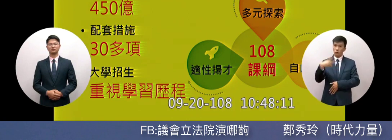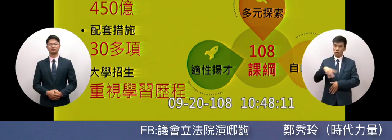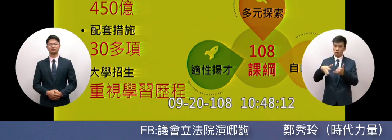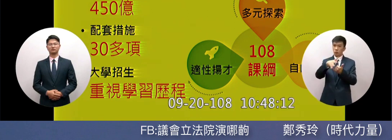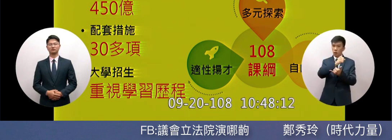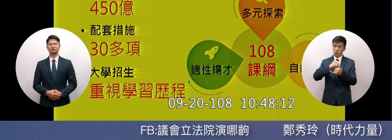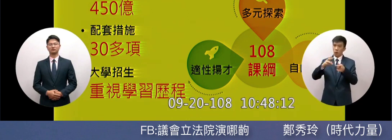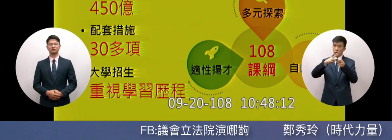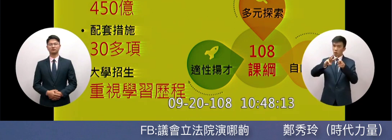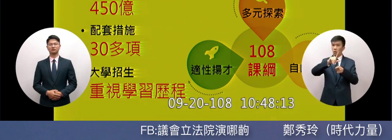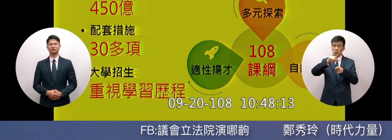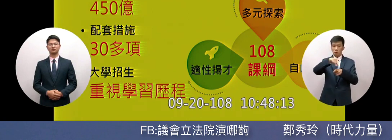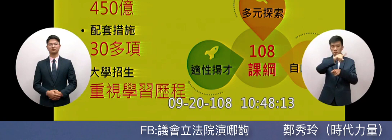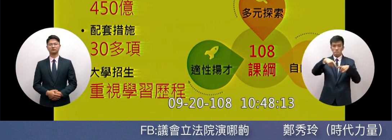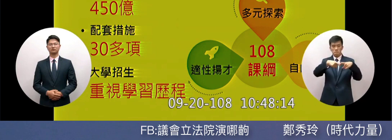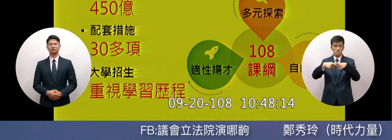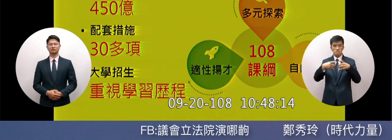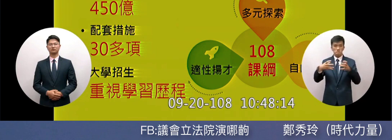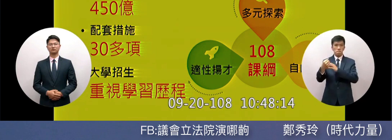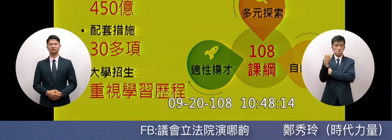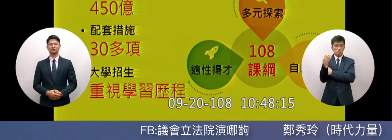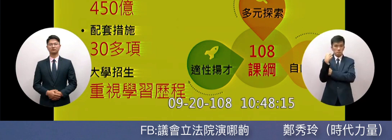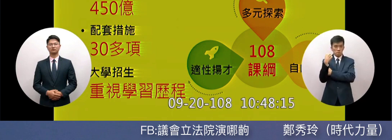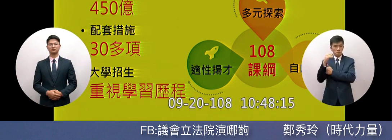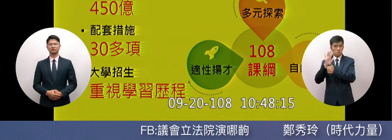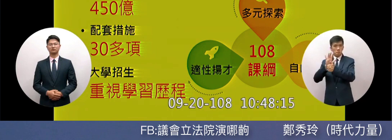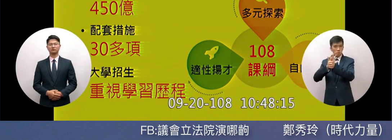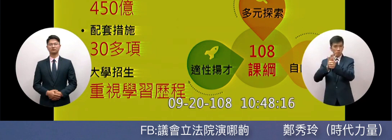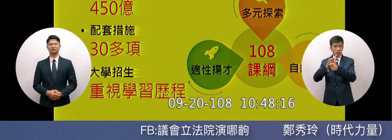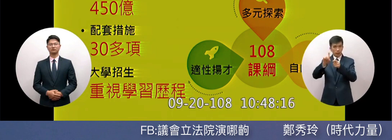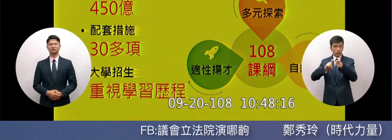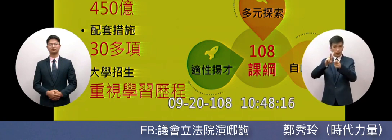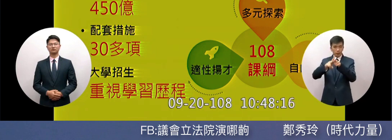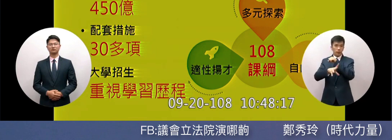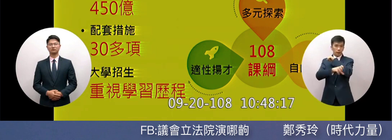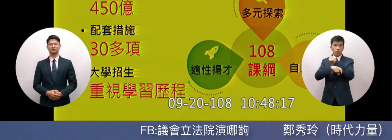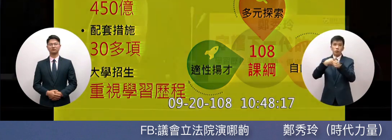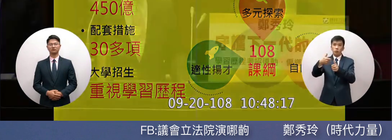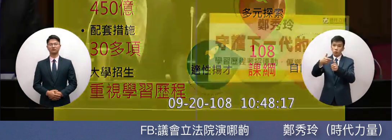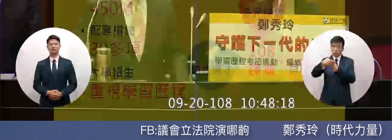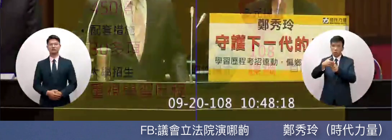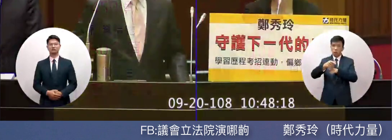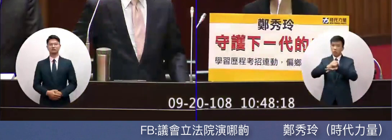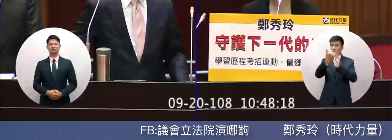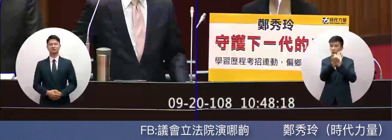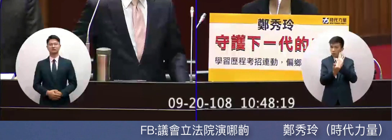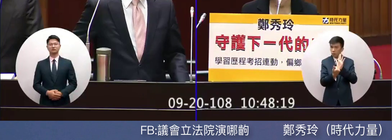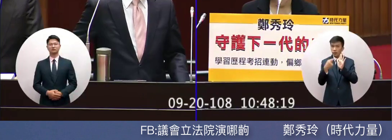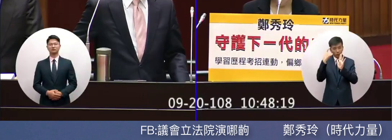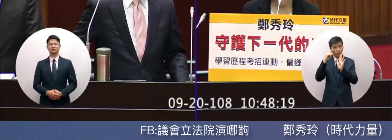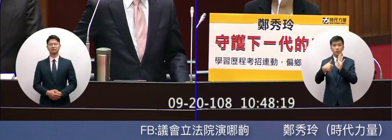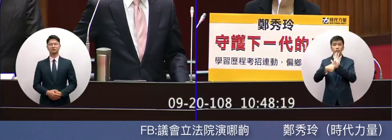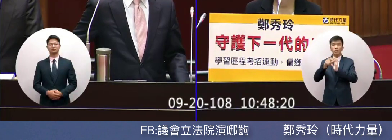老师们，大家一起努力来推动这12年基本教育课纲，也就是所谓的108课